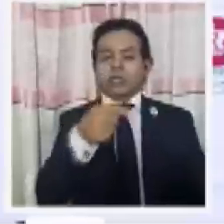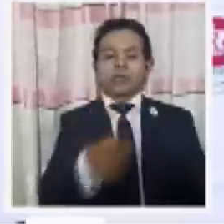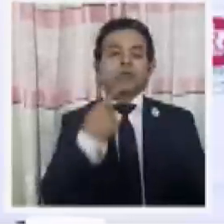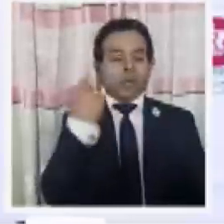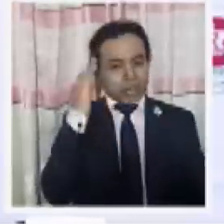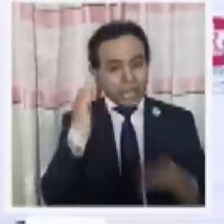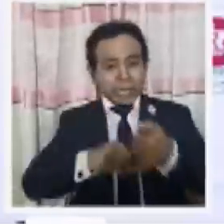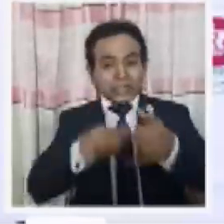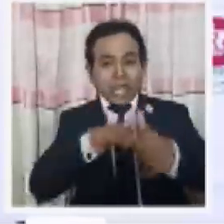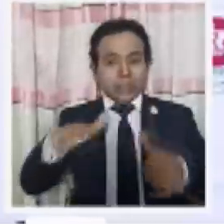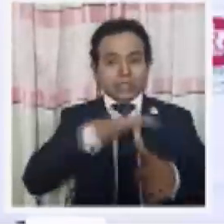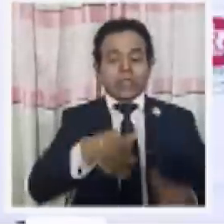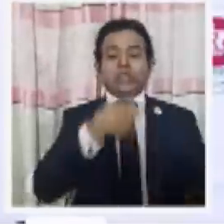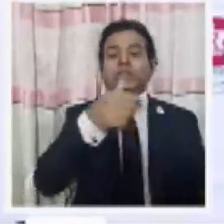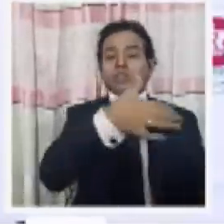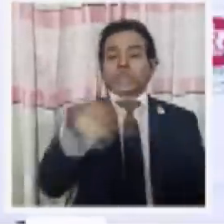এশিয়ায় শনাক্ত হয়েছেন